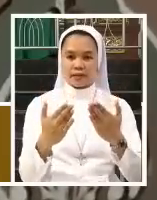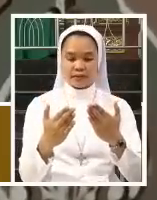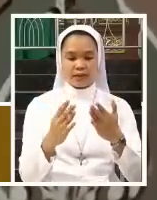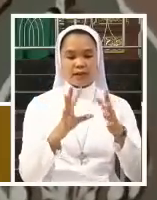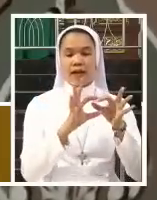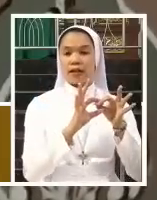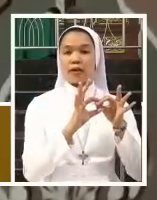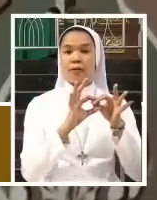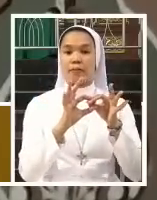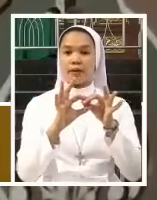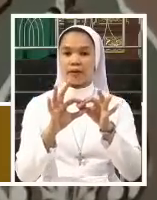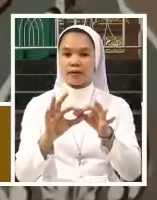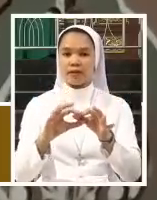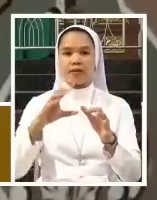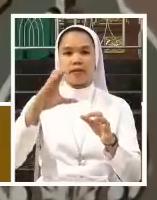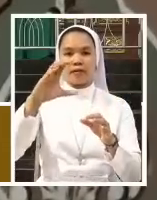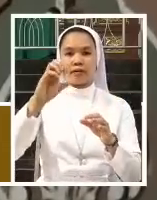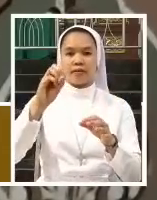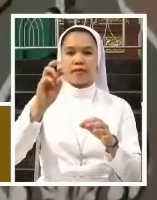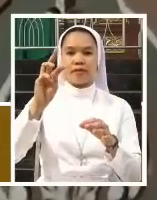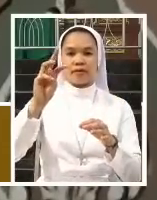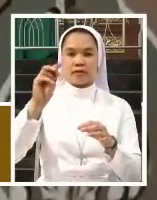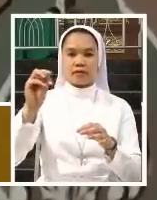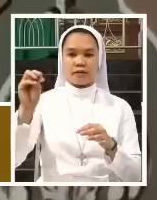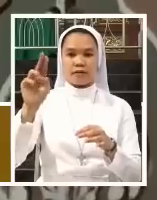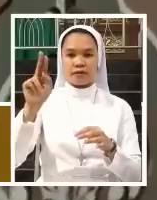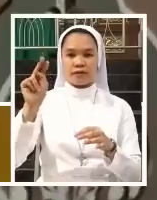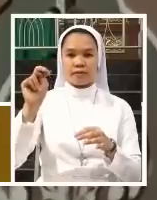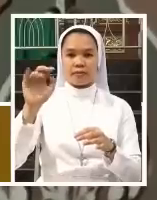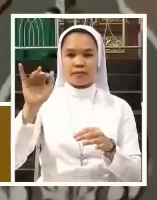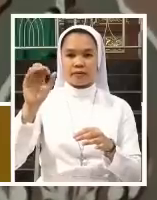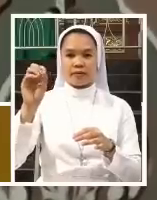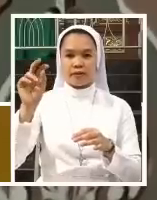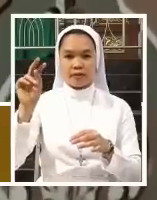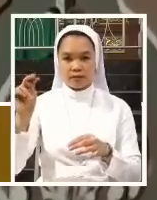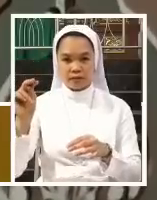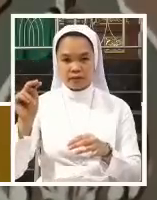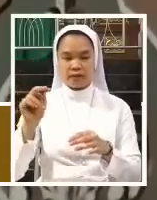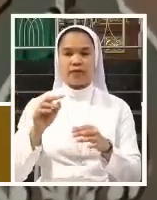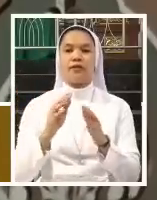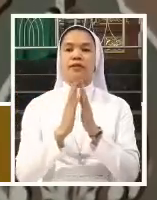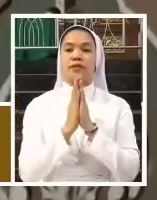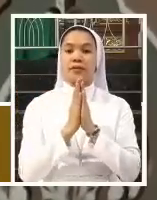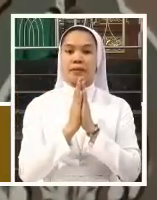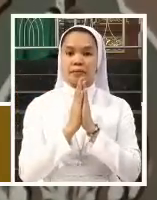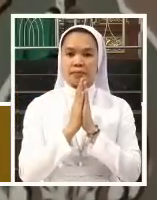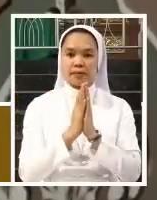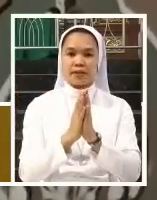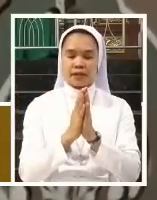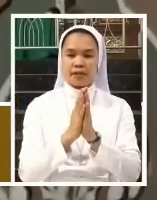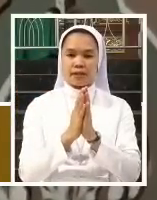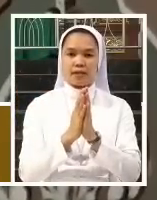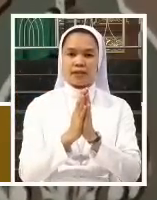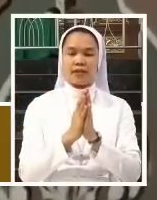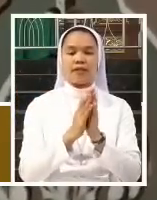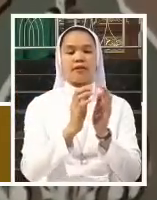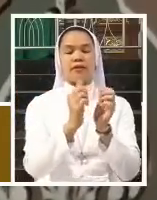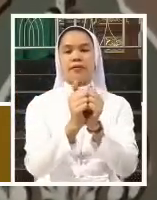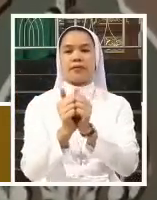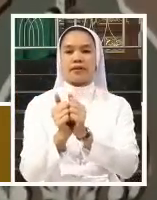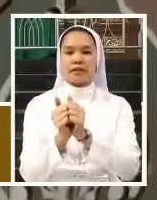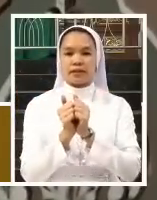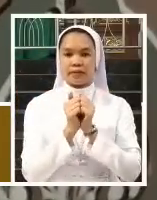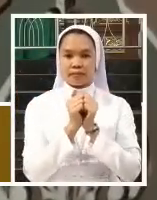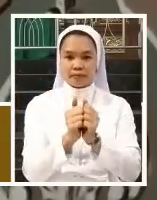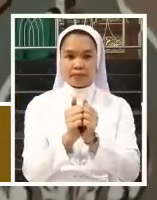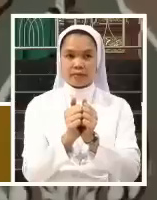kumunyo, kundi selebrasyon kang pamibi. We pray for one another that we